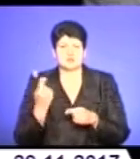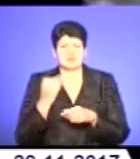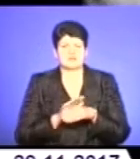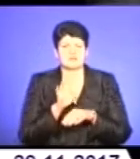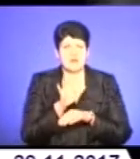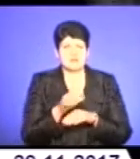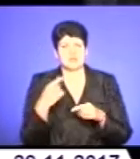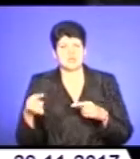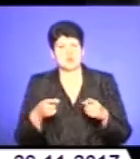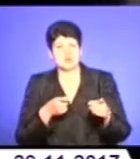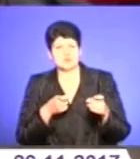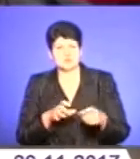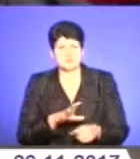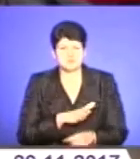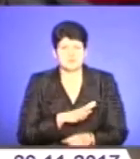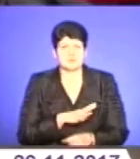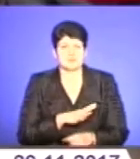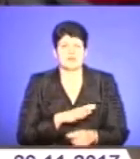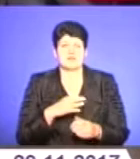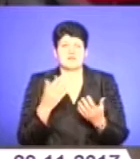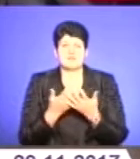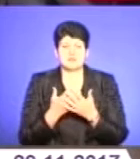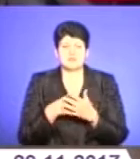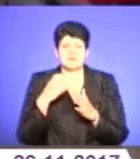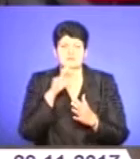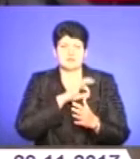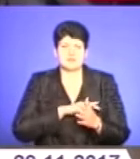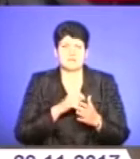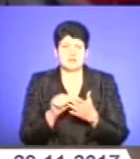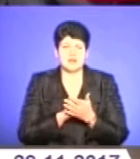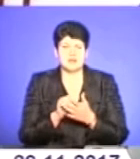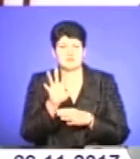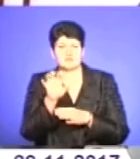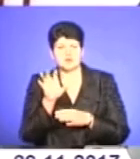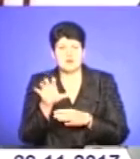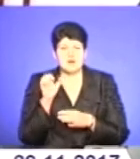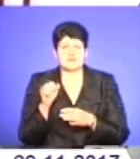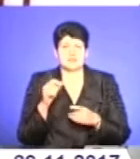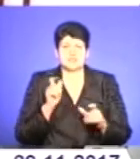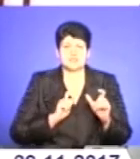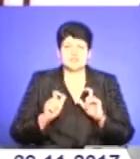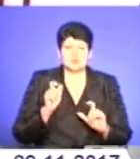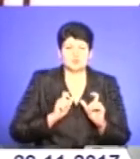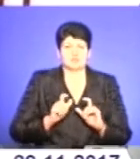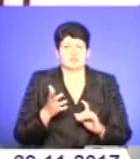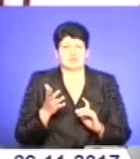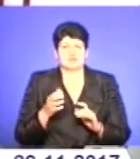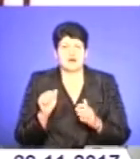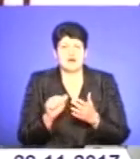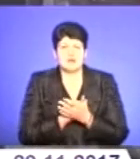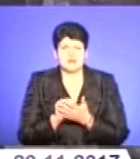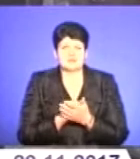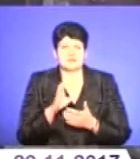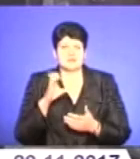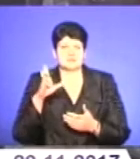інших розстріляли. У фільмі використали матеріали, фотографії та кінозйомку з інститутів та університетів, а також архівів СБУ,